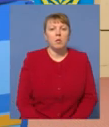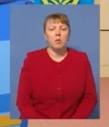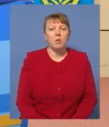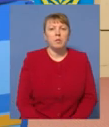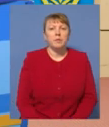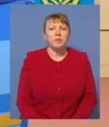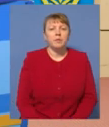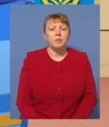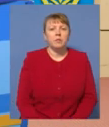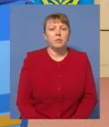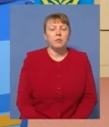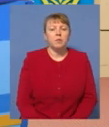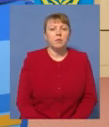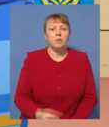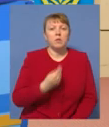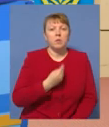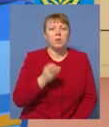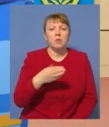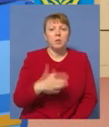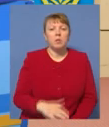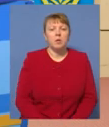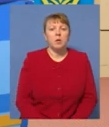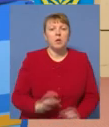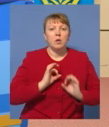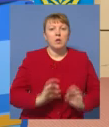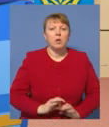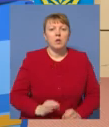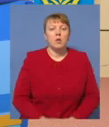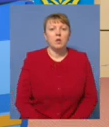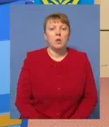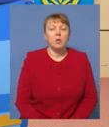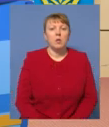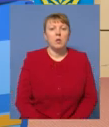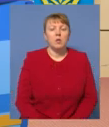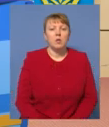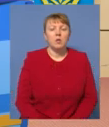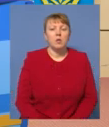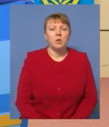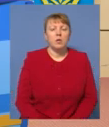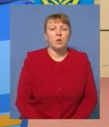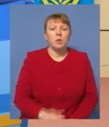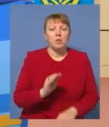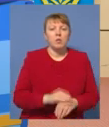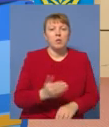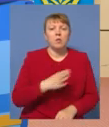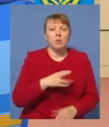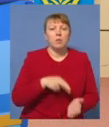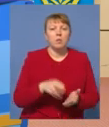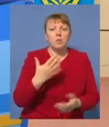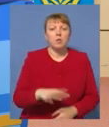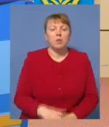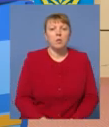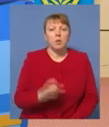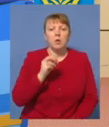я уже сказал, это дает результаты. Прокурор не действует постфактум, когда дело уже к нему пришло с